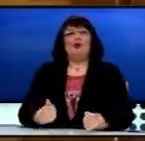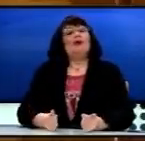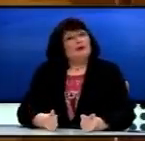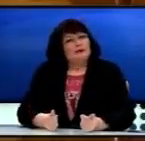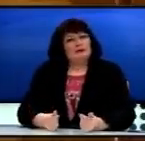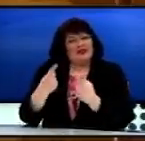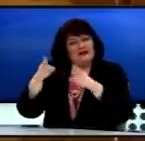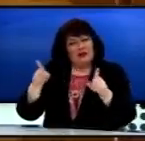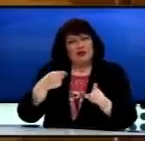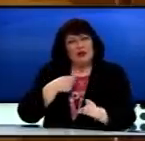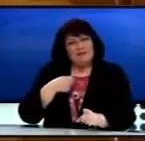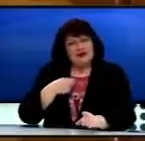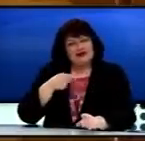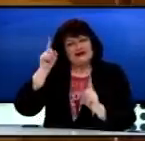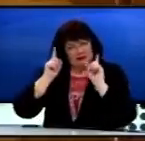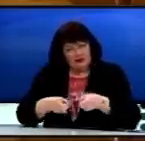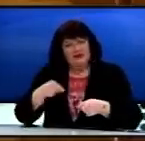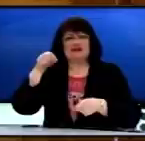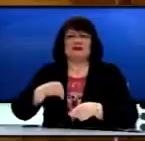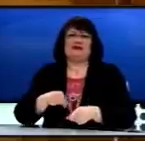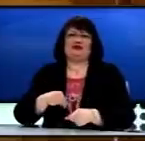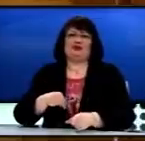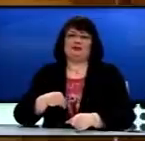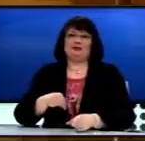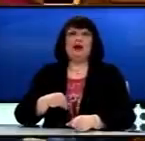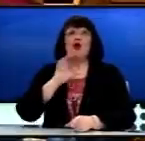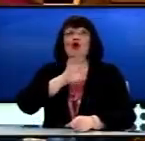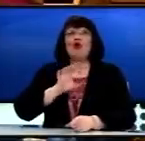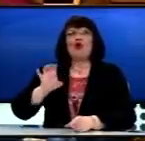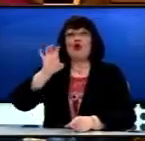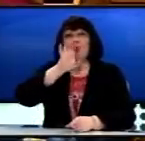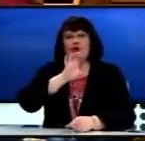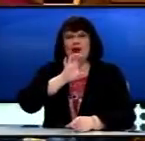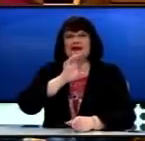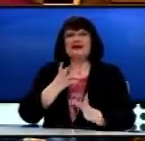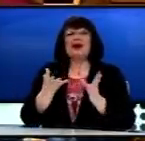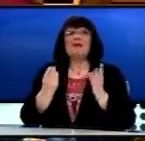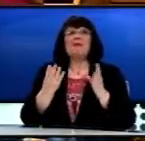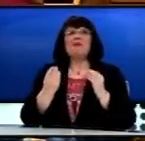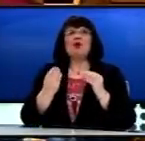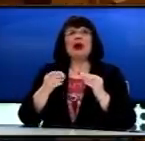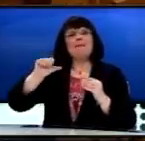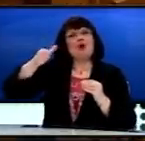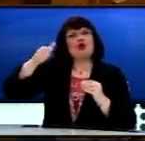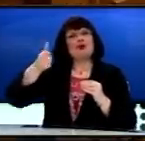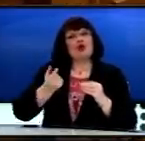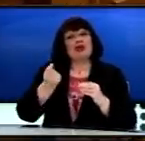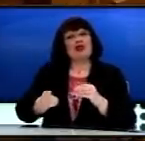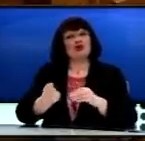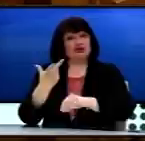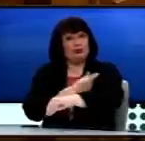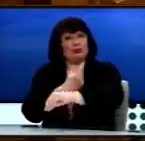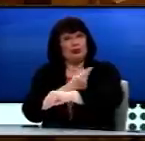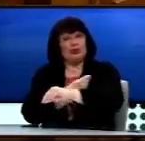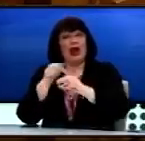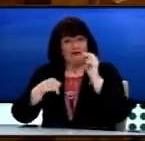κάτι διαφορετικό. Είναι οι χώρες που σήμερα εμφανίζονται στους πίνακες να έχουν κάνει πολλές πρώτες δόσεις εμβολίου. Αυτό μάλιστα θα